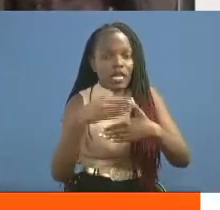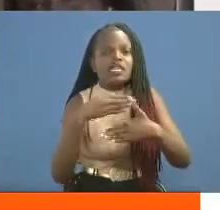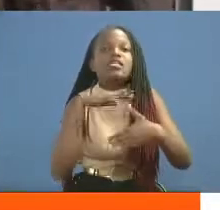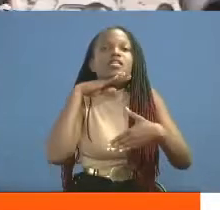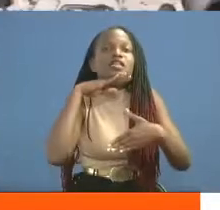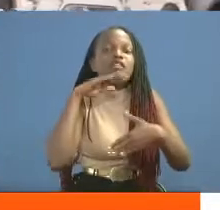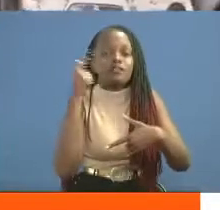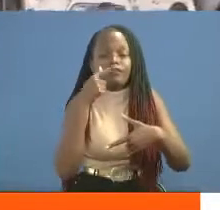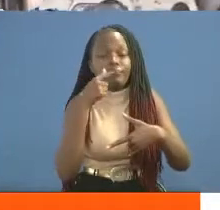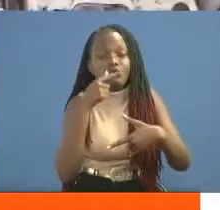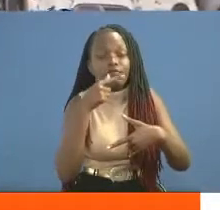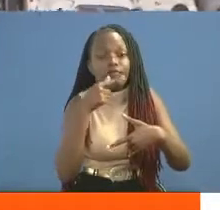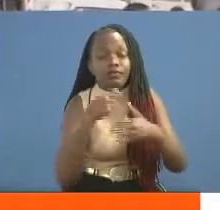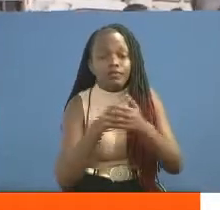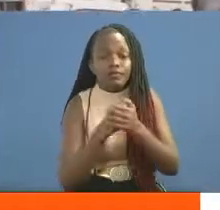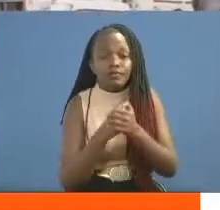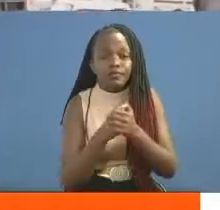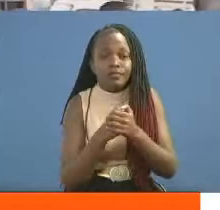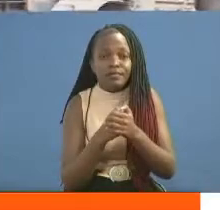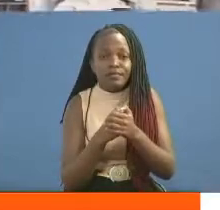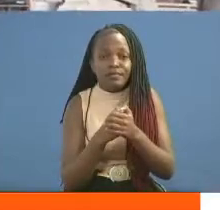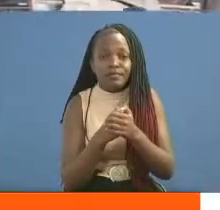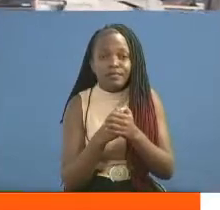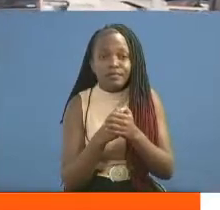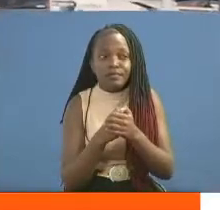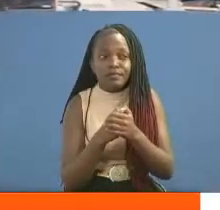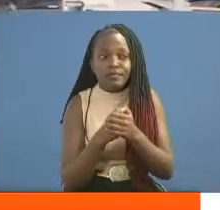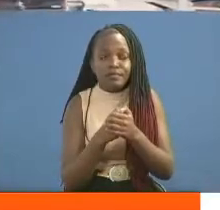Waititu maarufu Wakape.